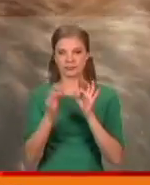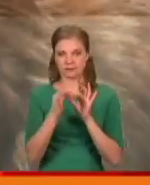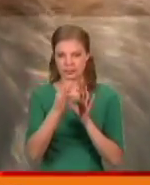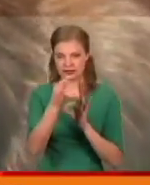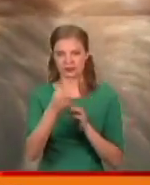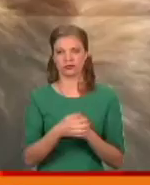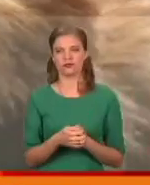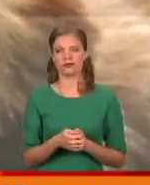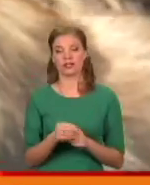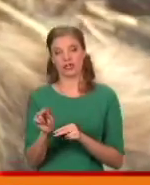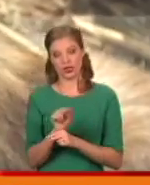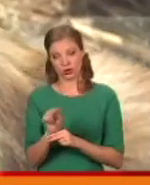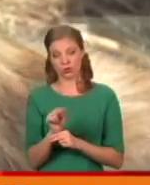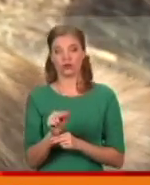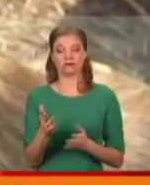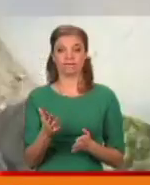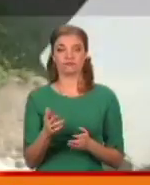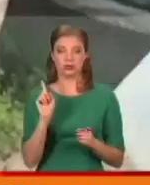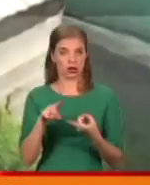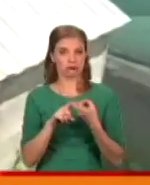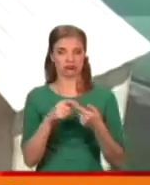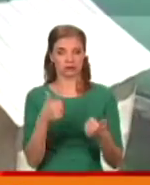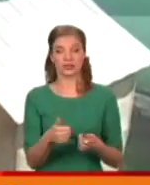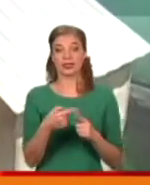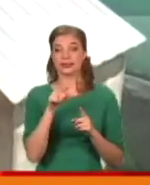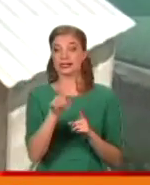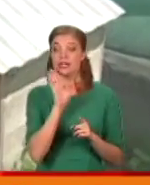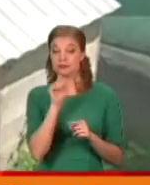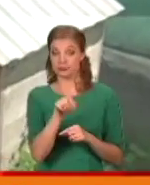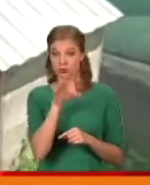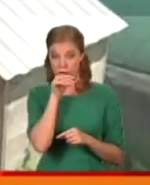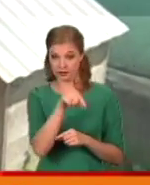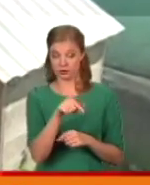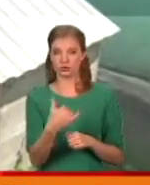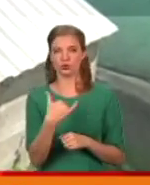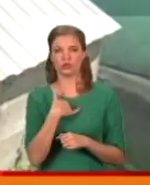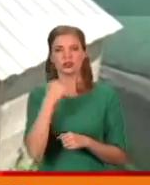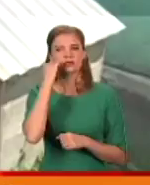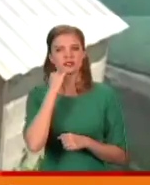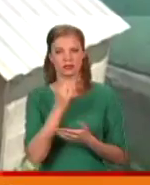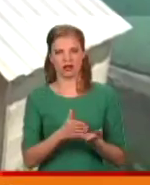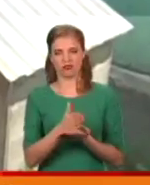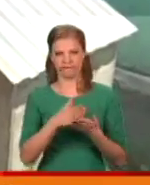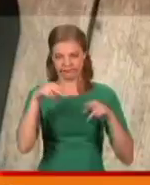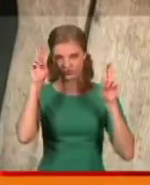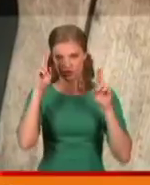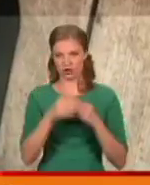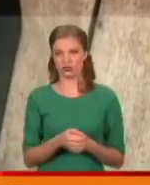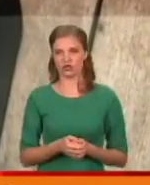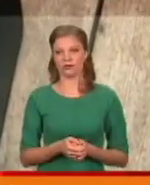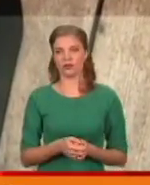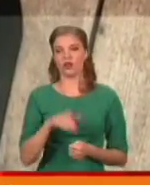накладено, от, лікується, теж контактний. Ця пані в нас стара вівчарочка.